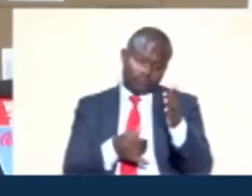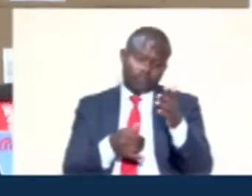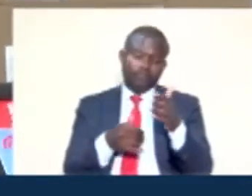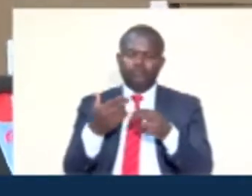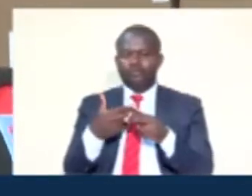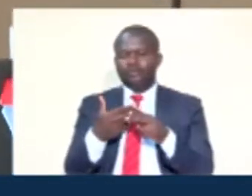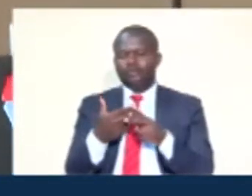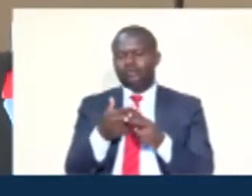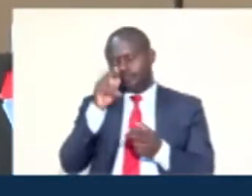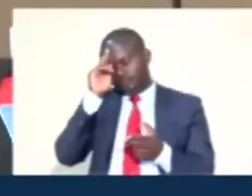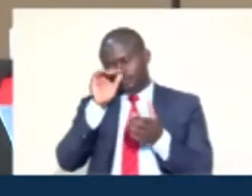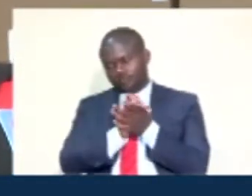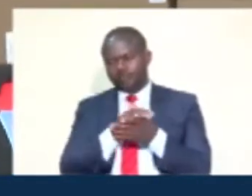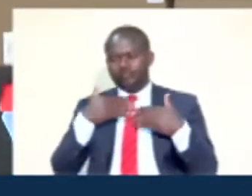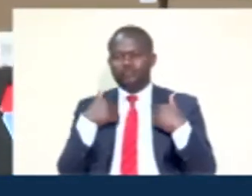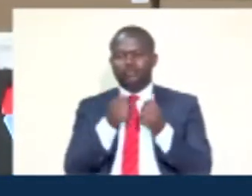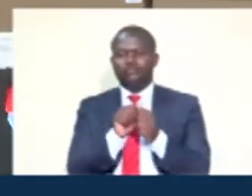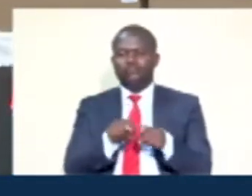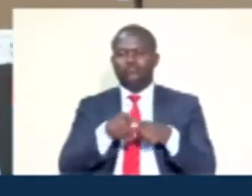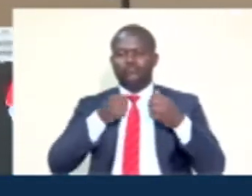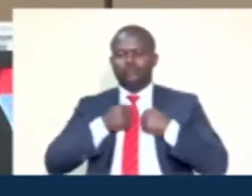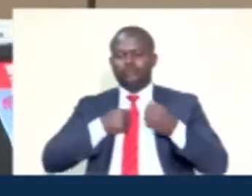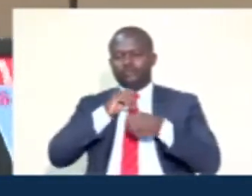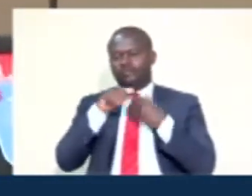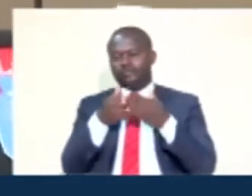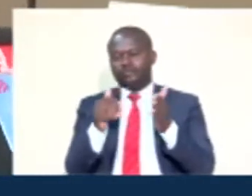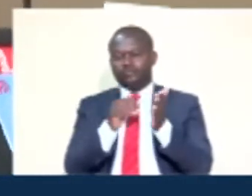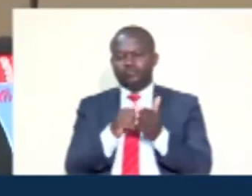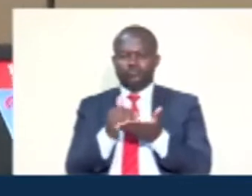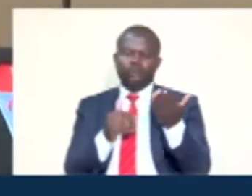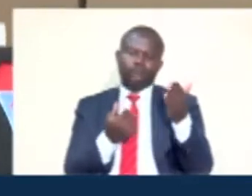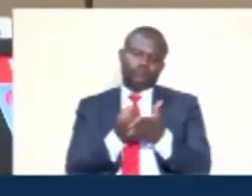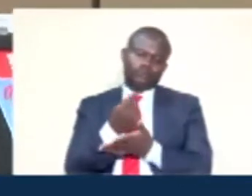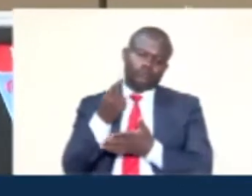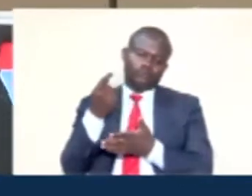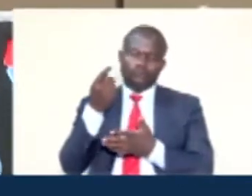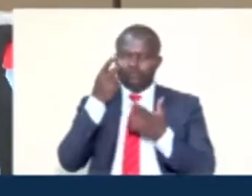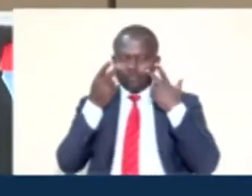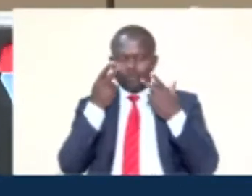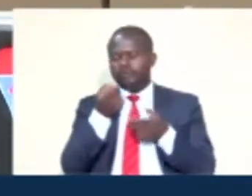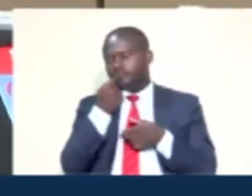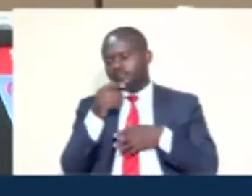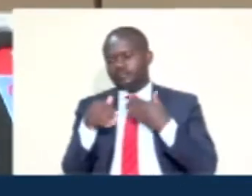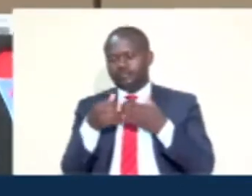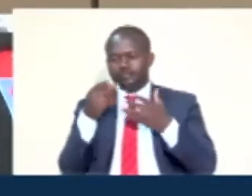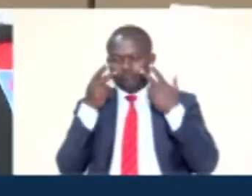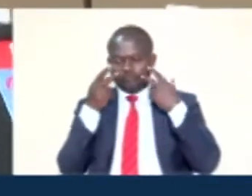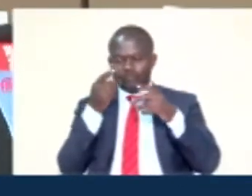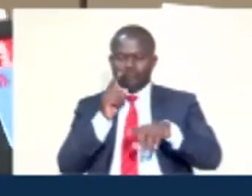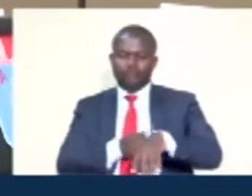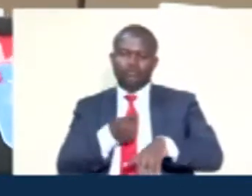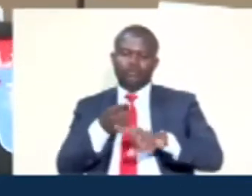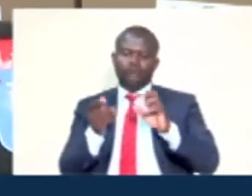Hafi icyizere cy'ubuzima kiri kimwe n'abanyarwanda baribo bose, kandi ibyo ngibyo byatewe no kuboneka imiti no kubonekera igihe,